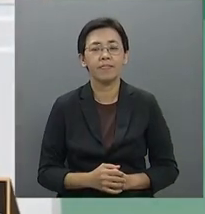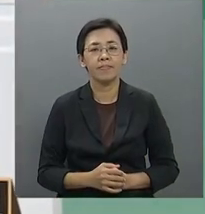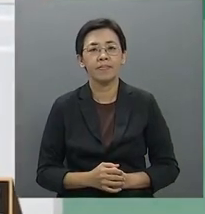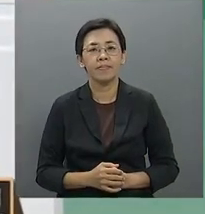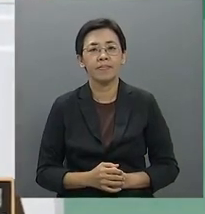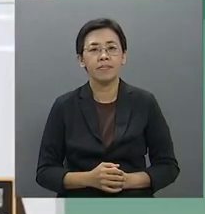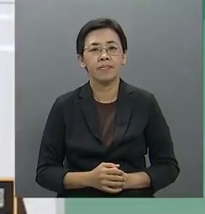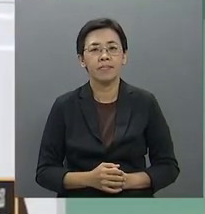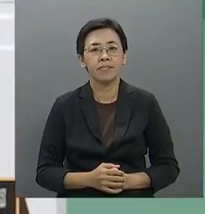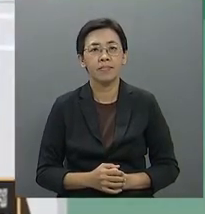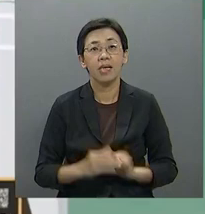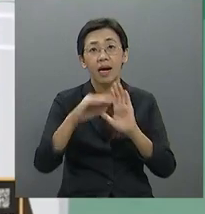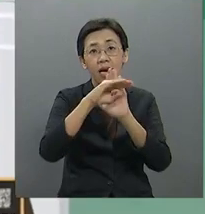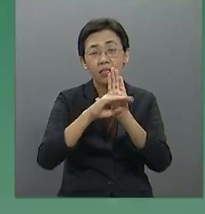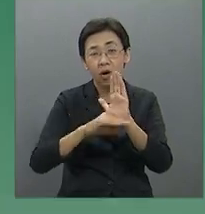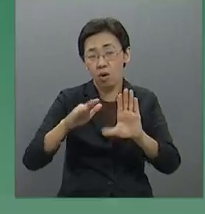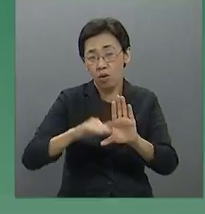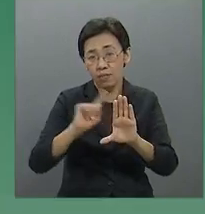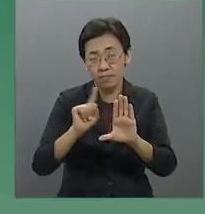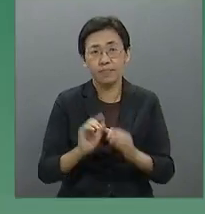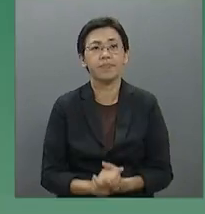ขั้นตอนการลงทะเบียน มีดังนี้